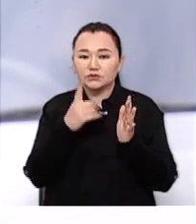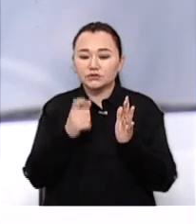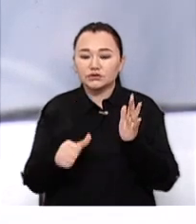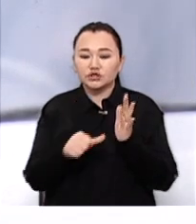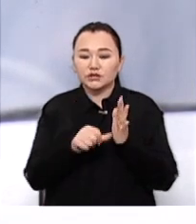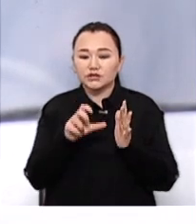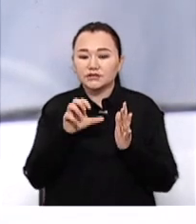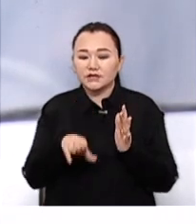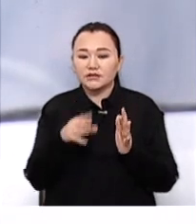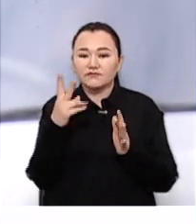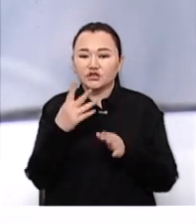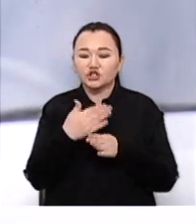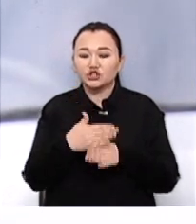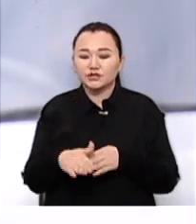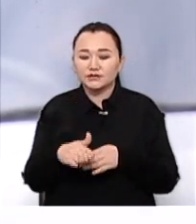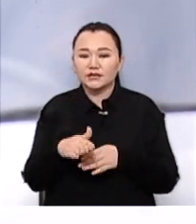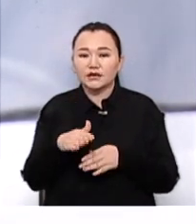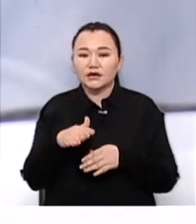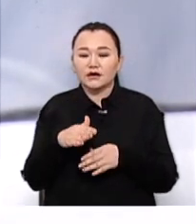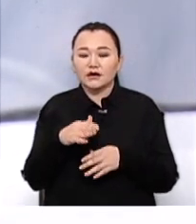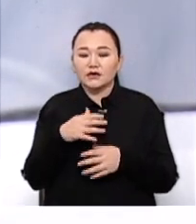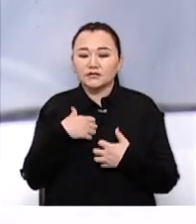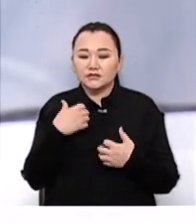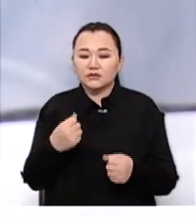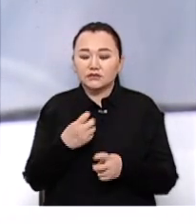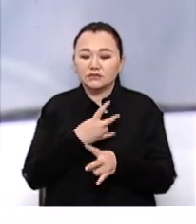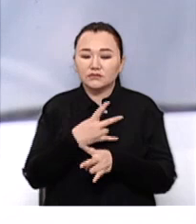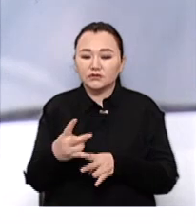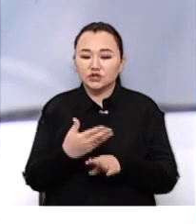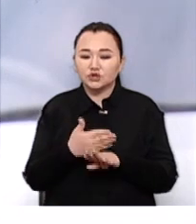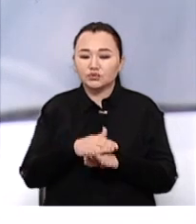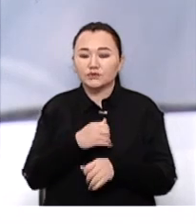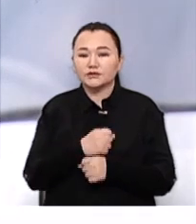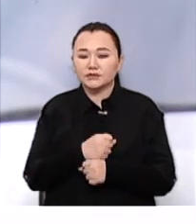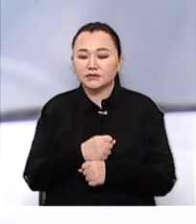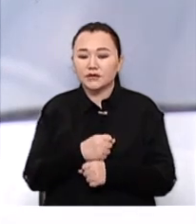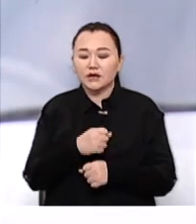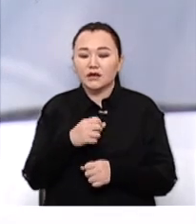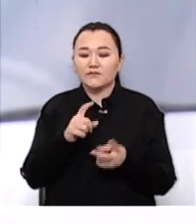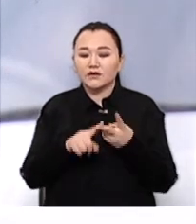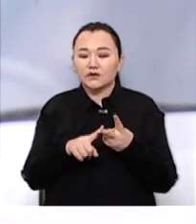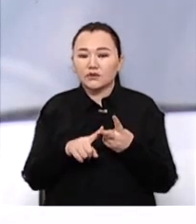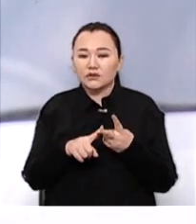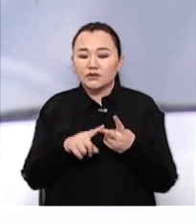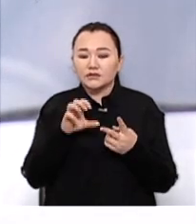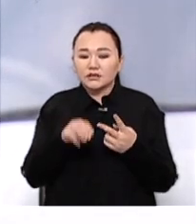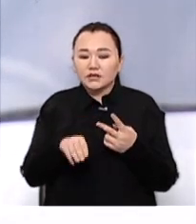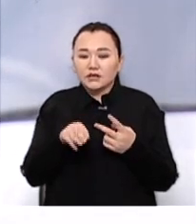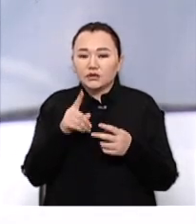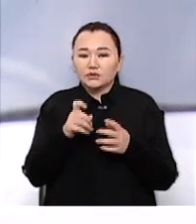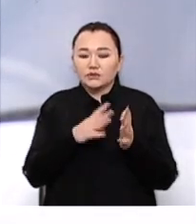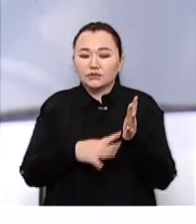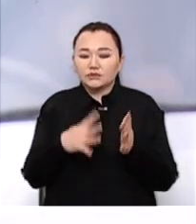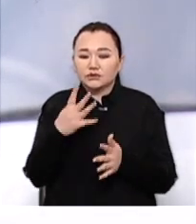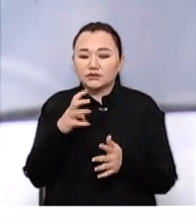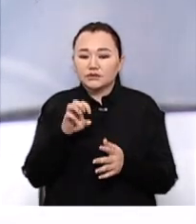106-шы баптың 2-ші бөлігі денсаулыққа қасақана ауыр зиян келтіру. 2-ші бап,